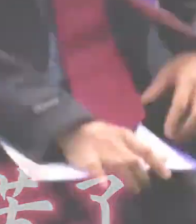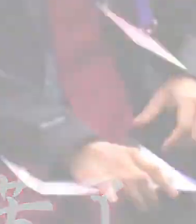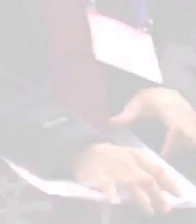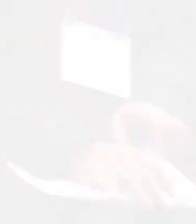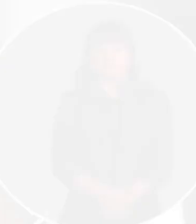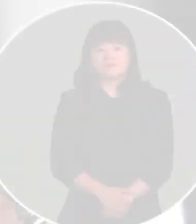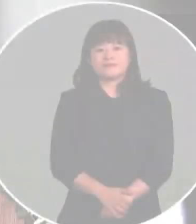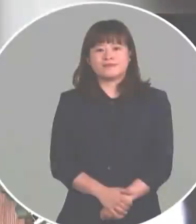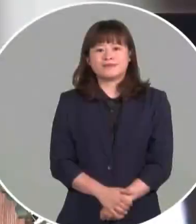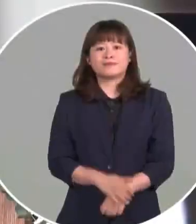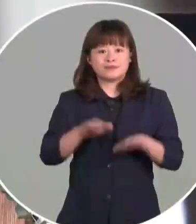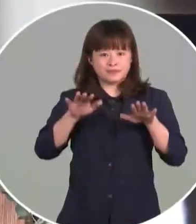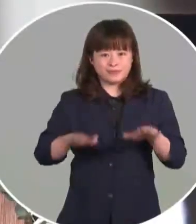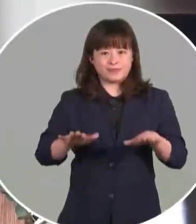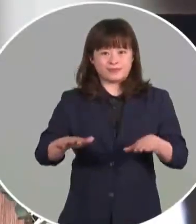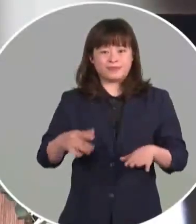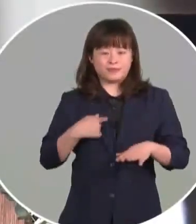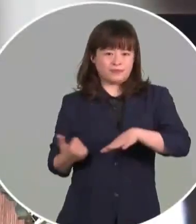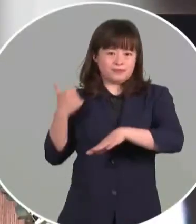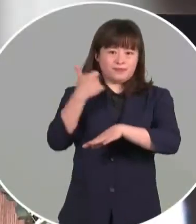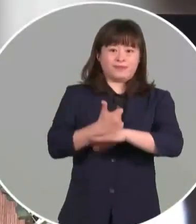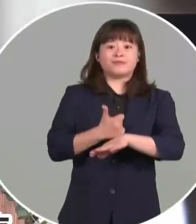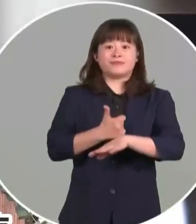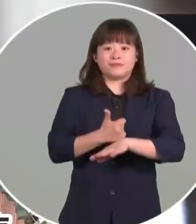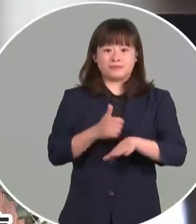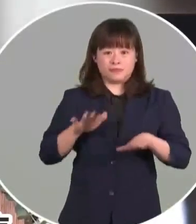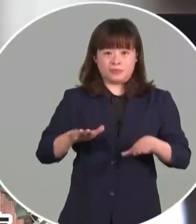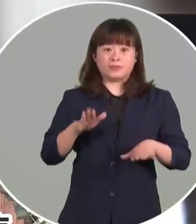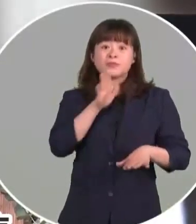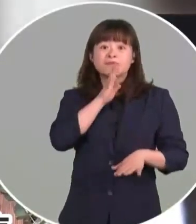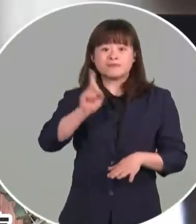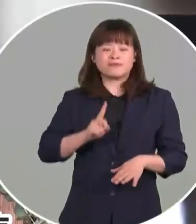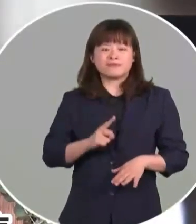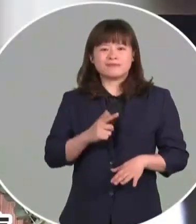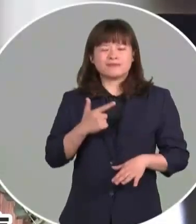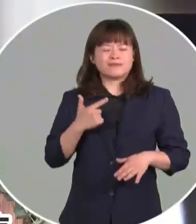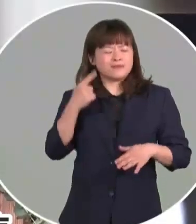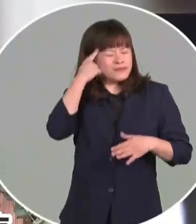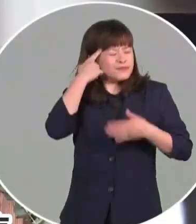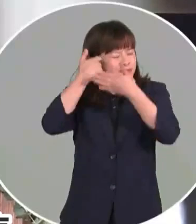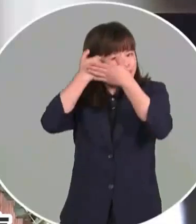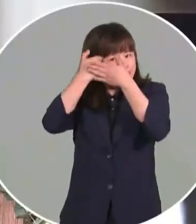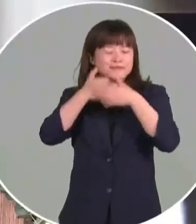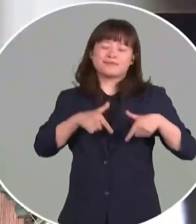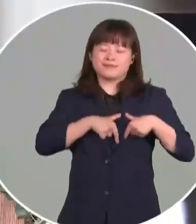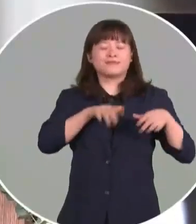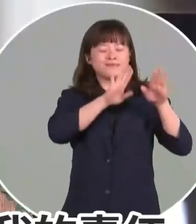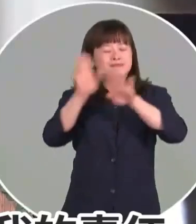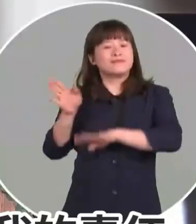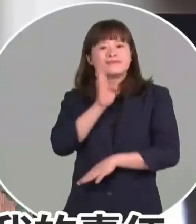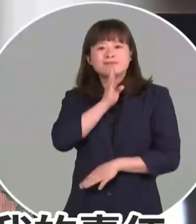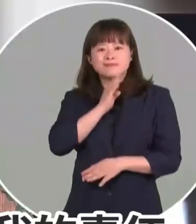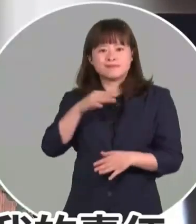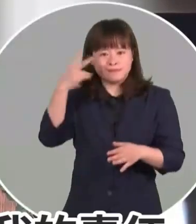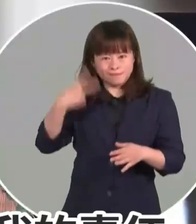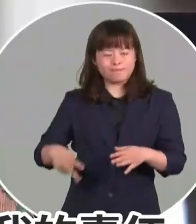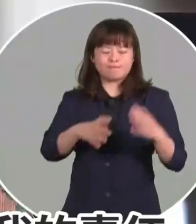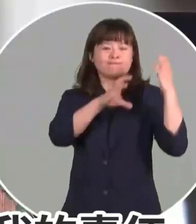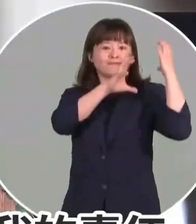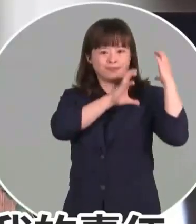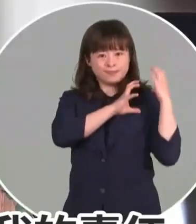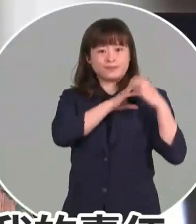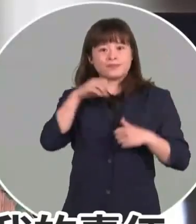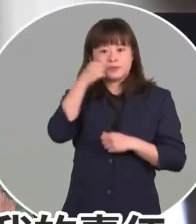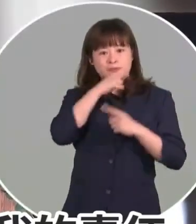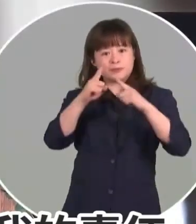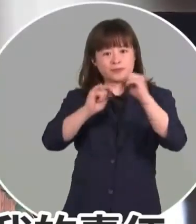请坐。今天我站在这里，是以无比的感恩的心情，再一次的承担